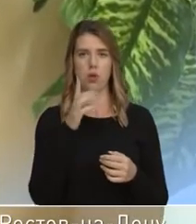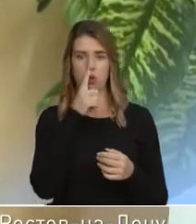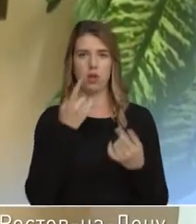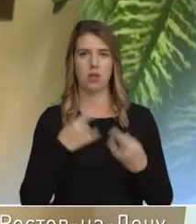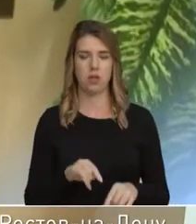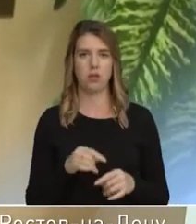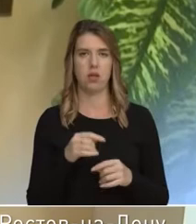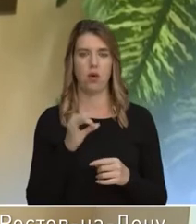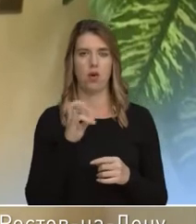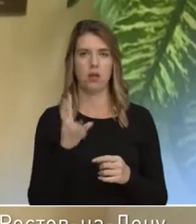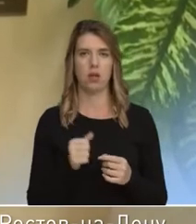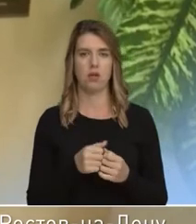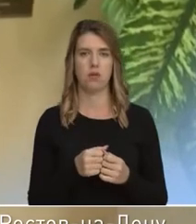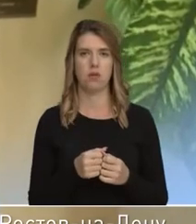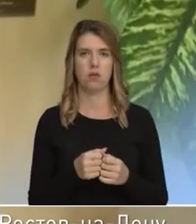родились, получается, она